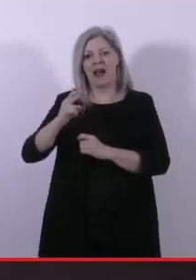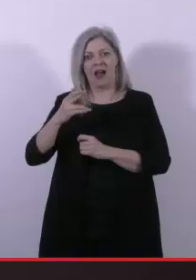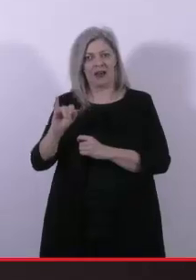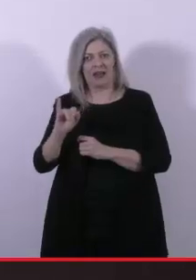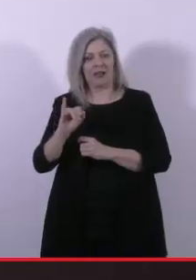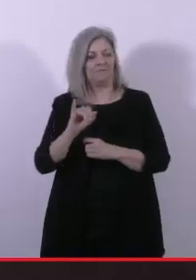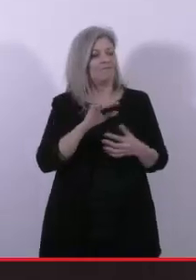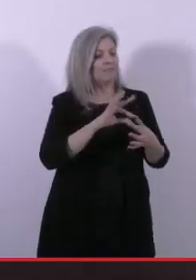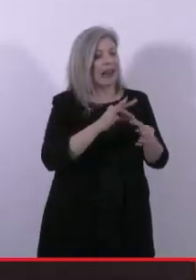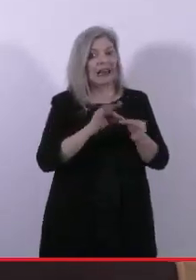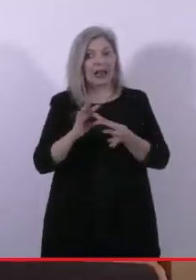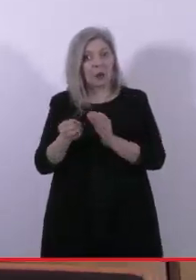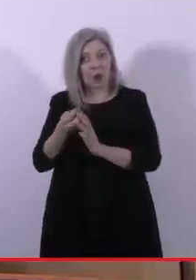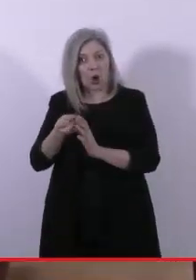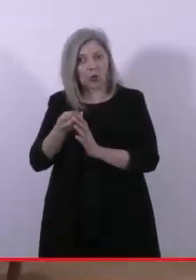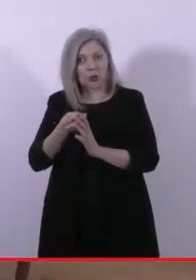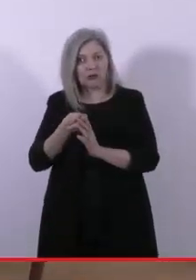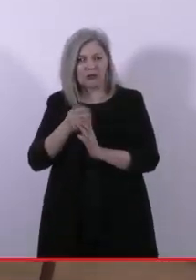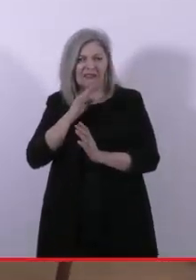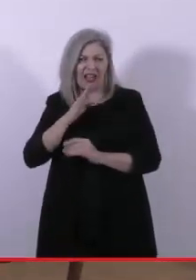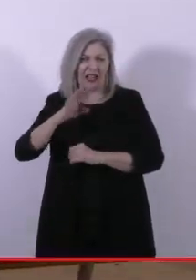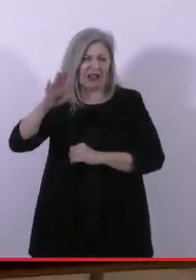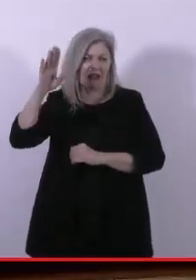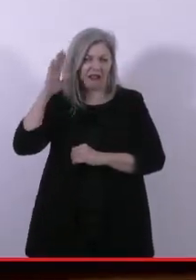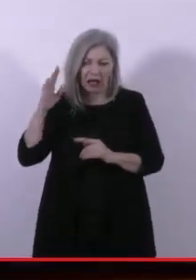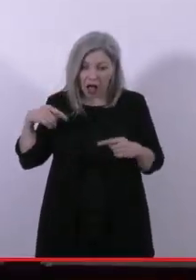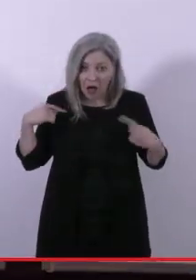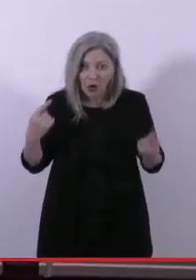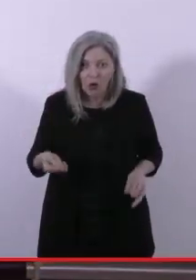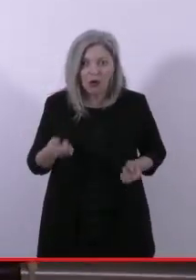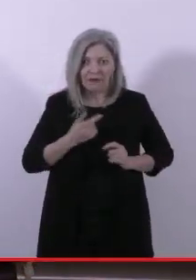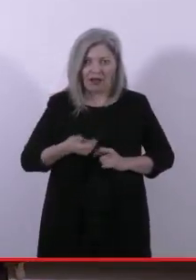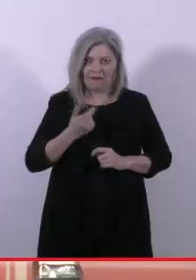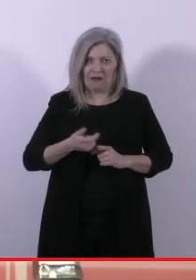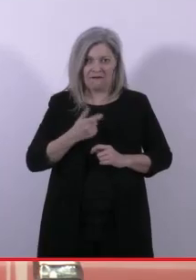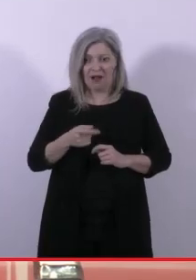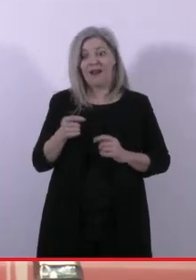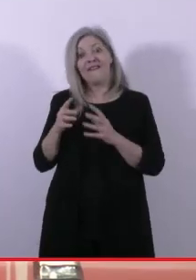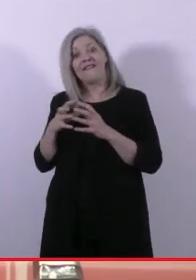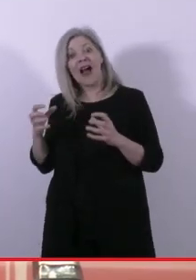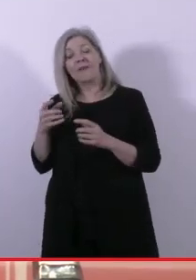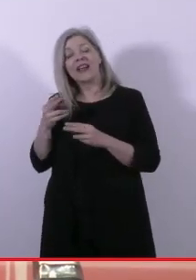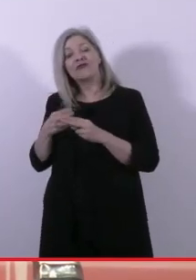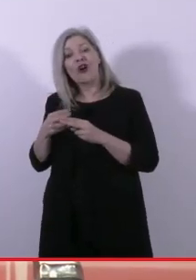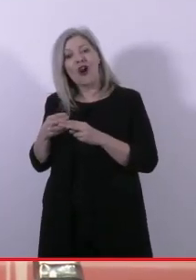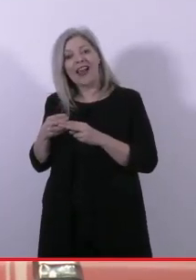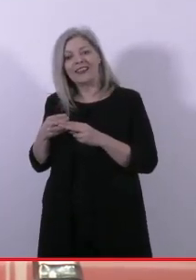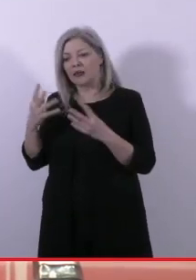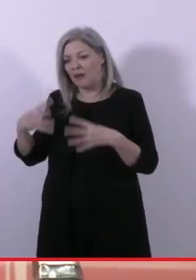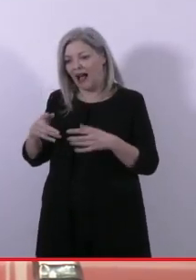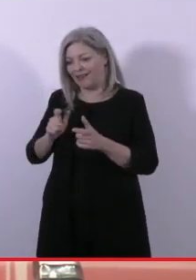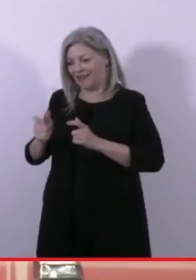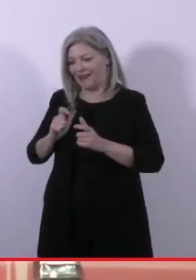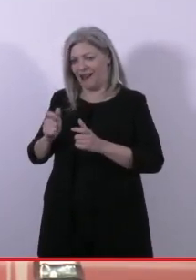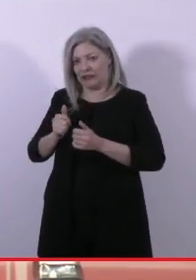più obsoleta che c'era e che c'è ancora adesso. Nella fabbrica di cioccolatini era la macchina che controllava me, qui